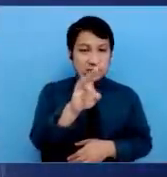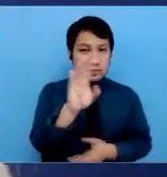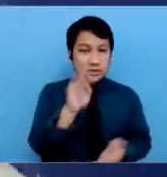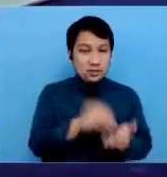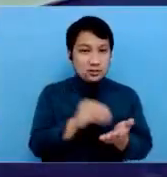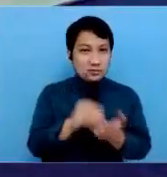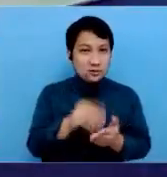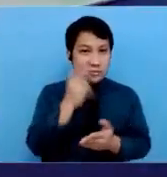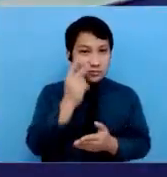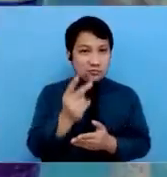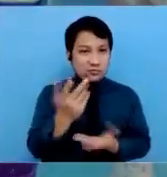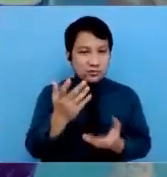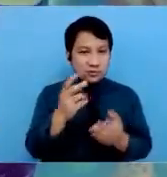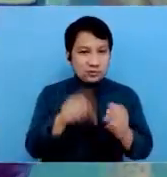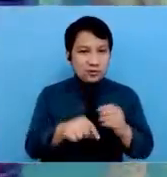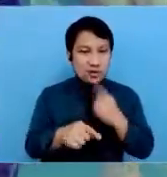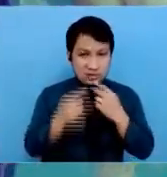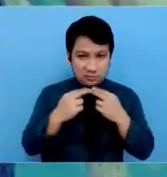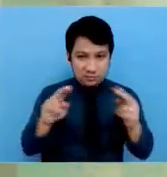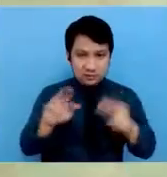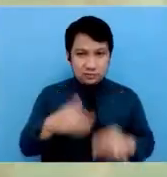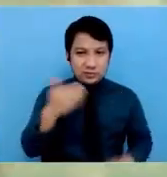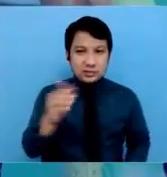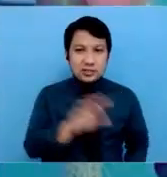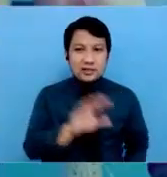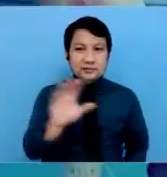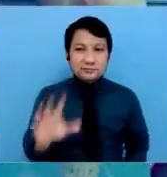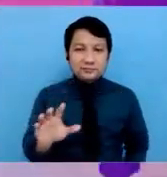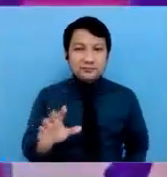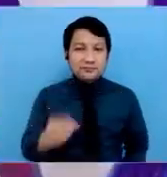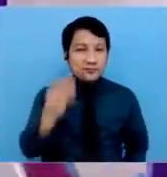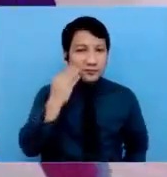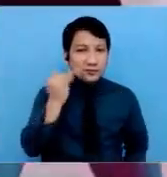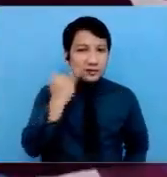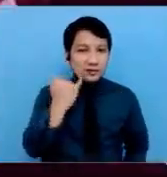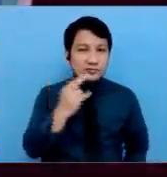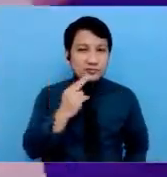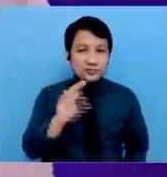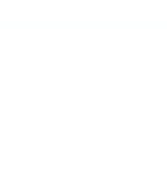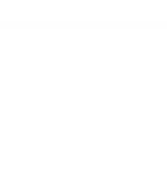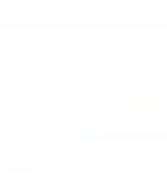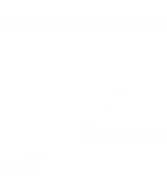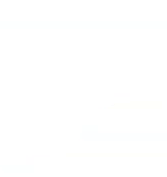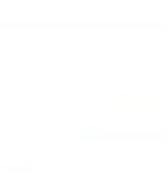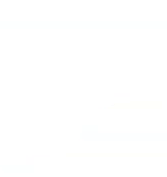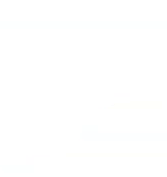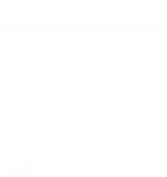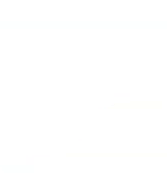views. Nagbabalita mula sa Frontline, MJ Marfori, News 5.